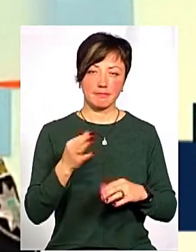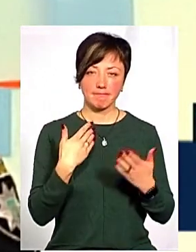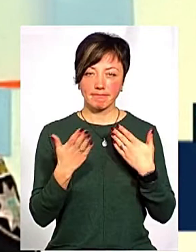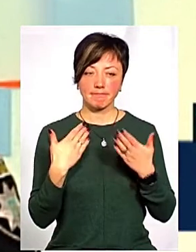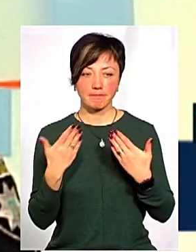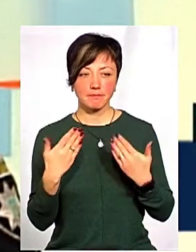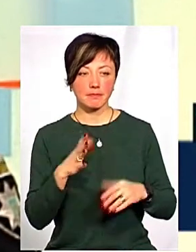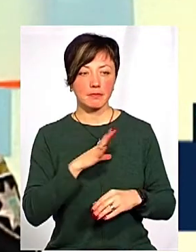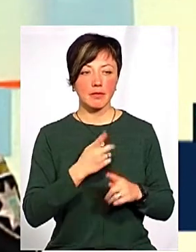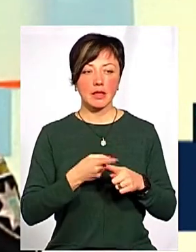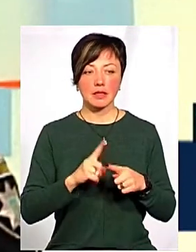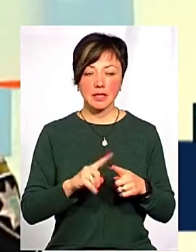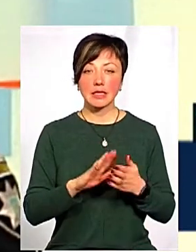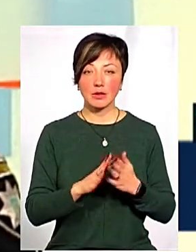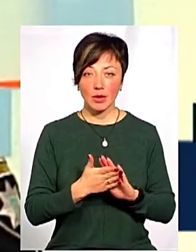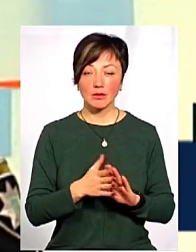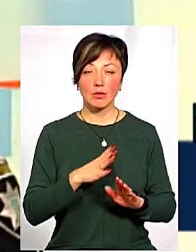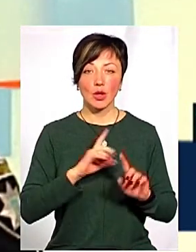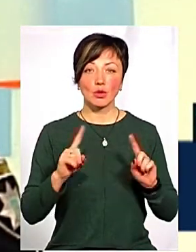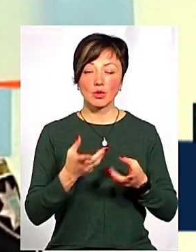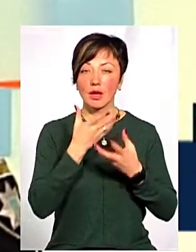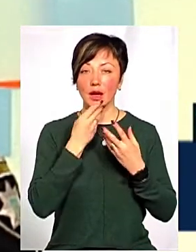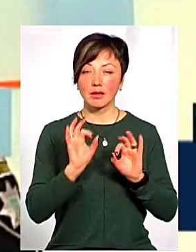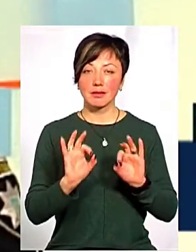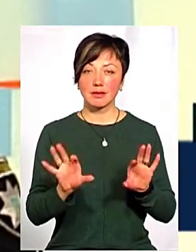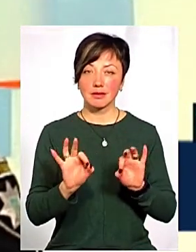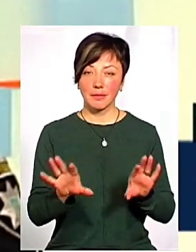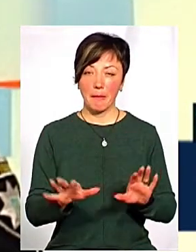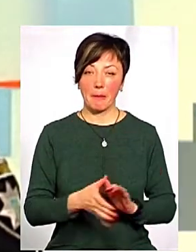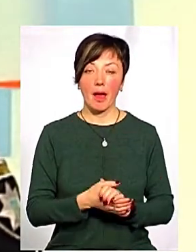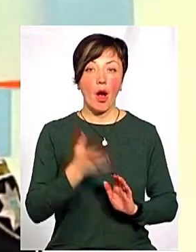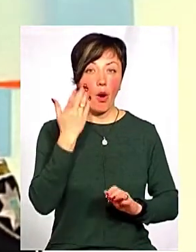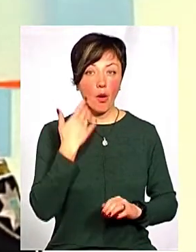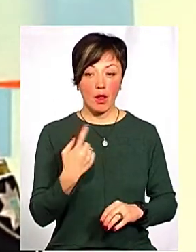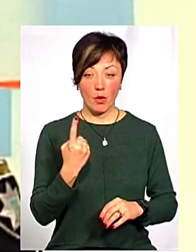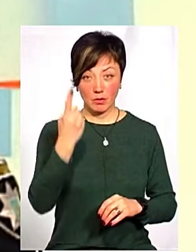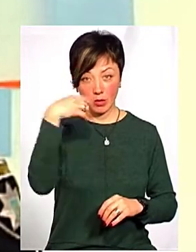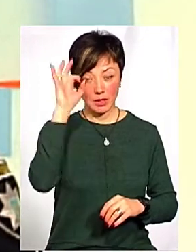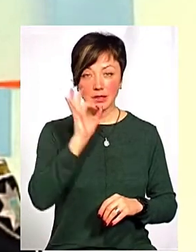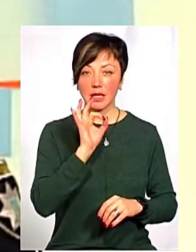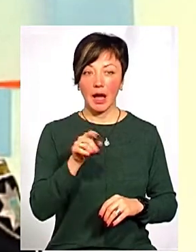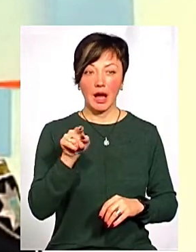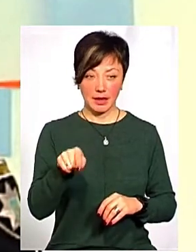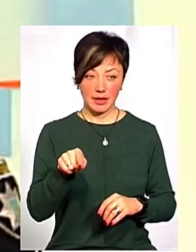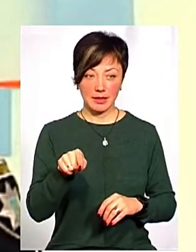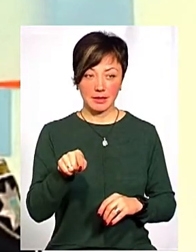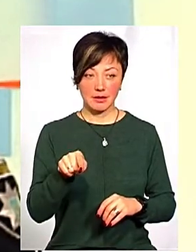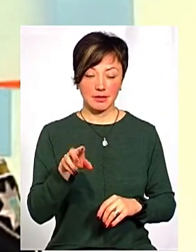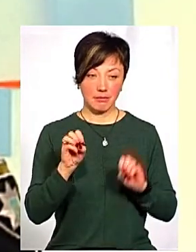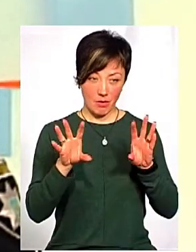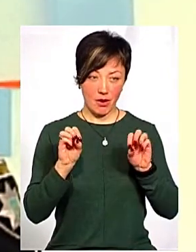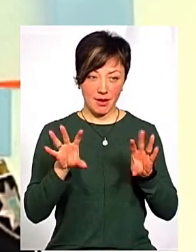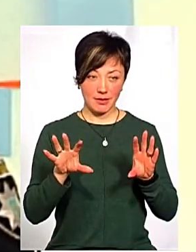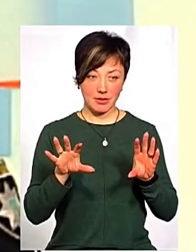поліцейськими. І от ця от ситуація була дуже гарно розписана, коли один з поліцейських казав: «А ти